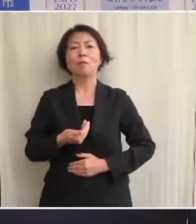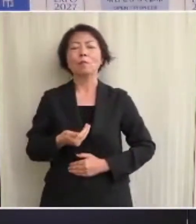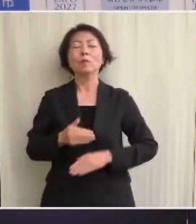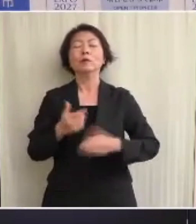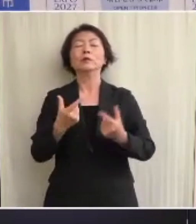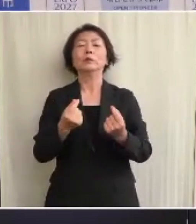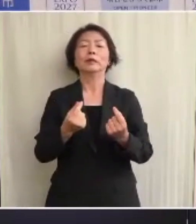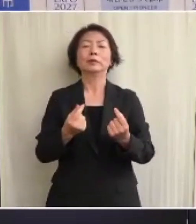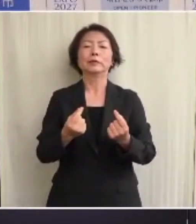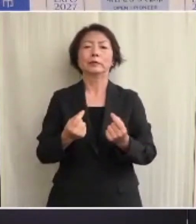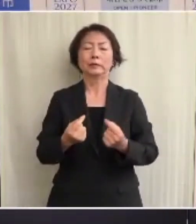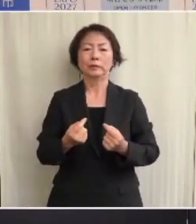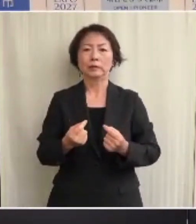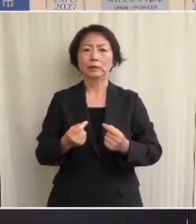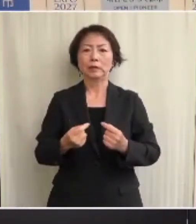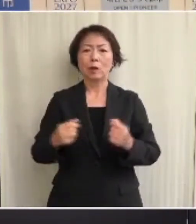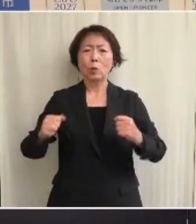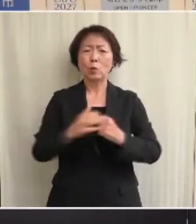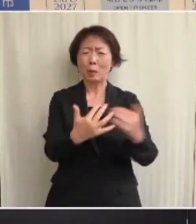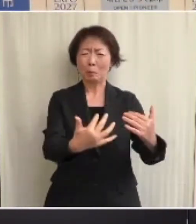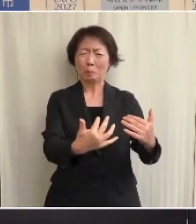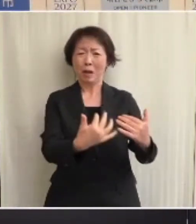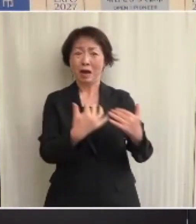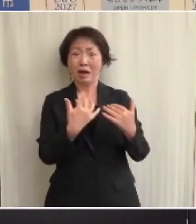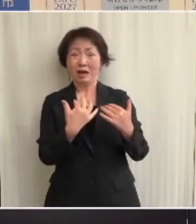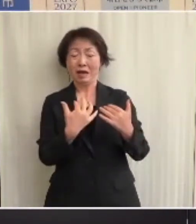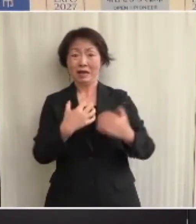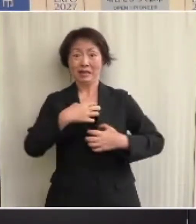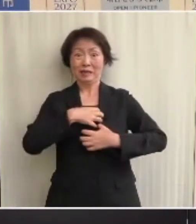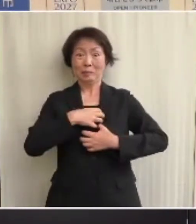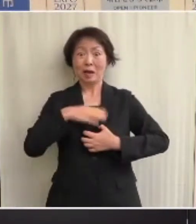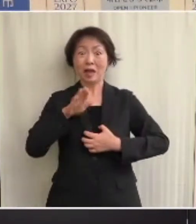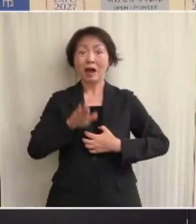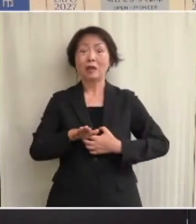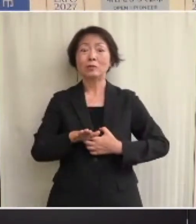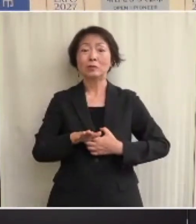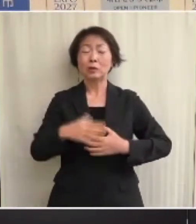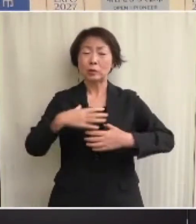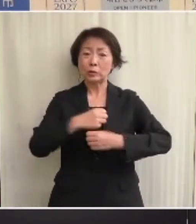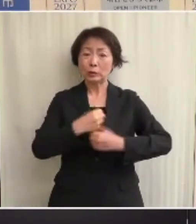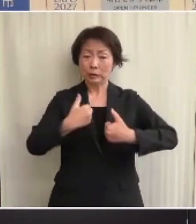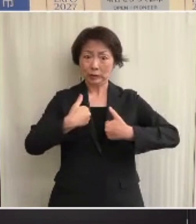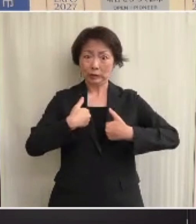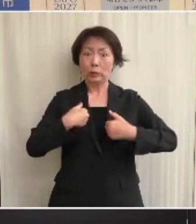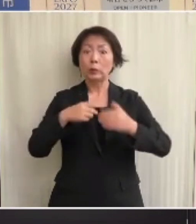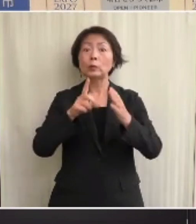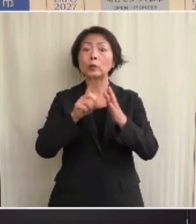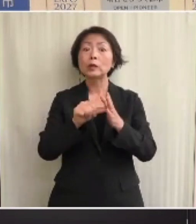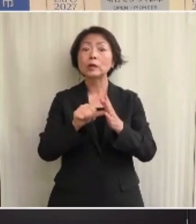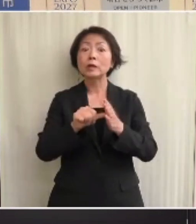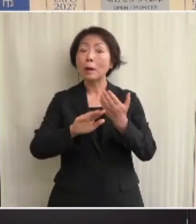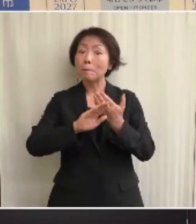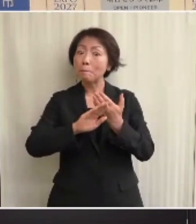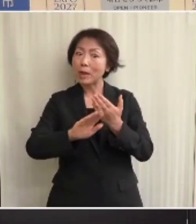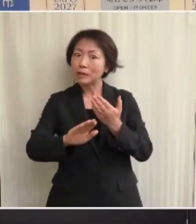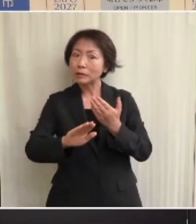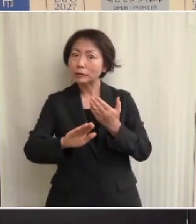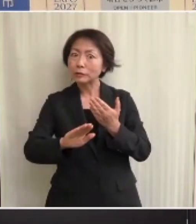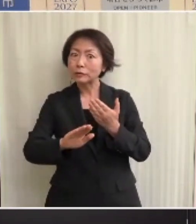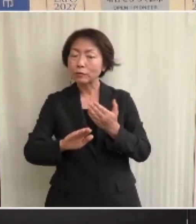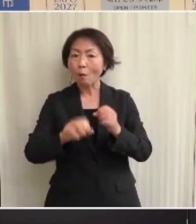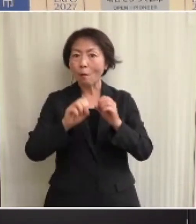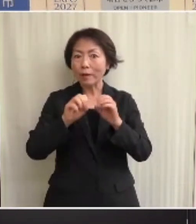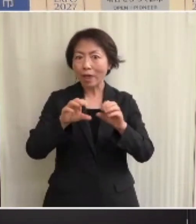ました。で、津波が発生するような津波の注意が必要である場合っていうのはまた別の内容で